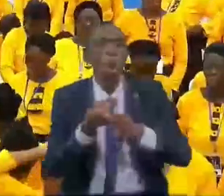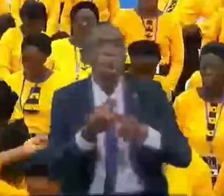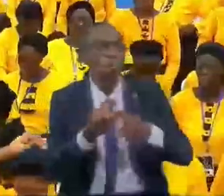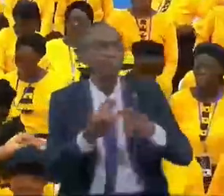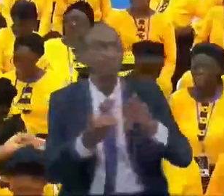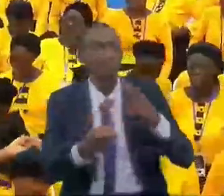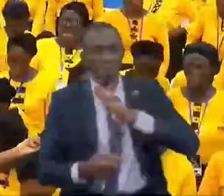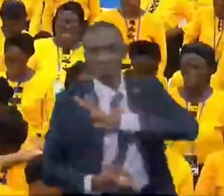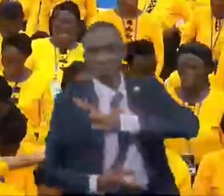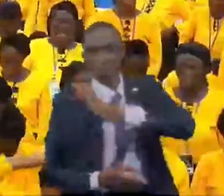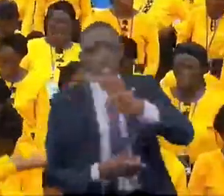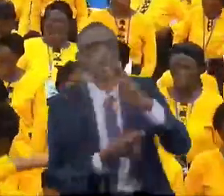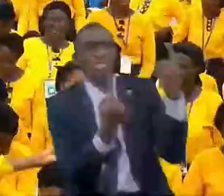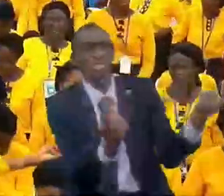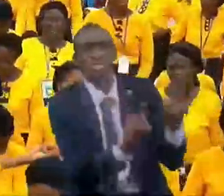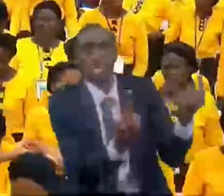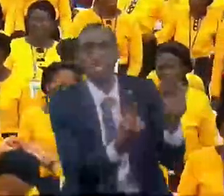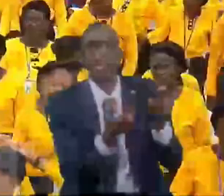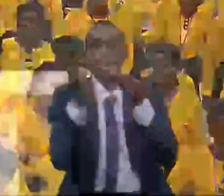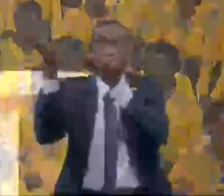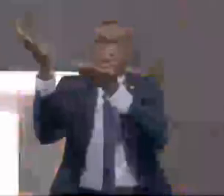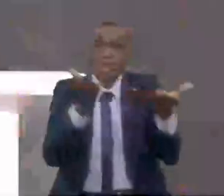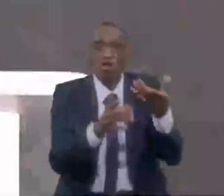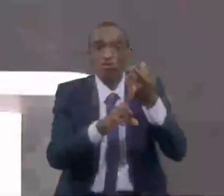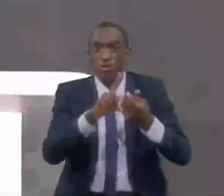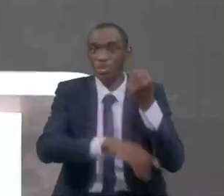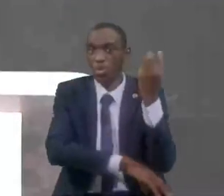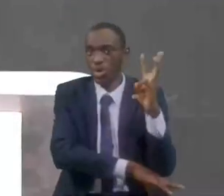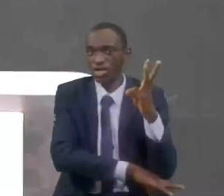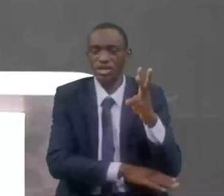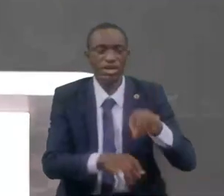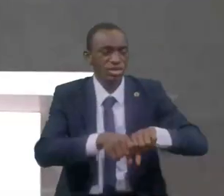qu'ils ont amené de leur désert, brise-les,